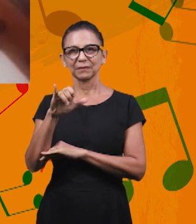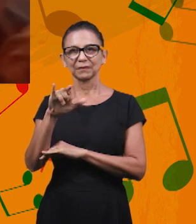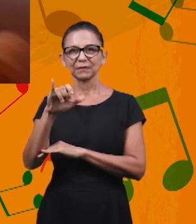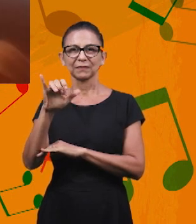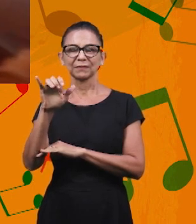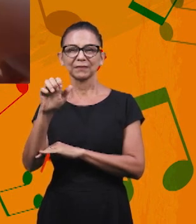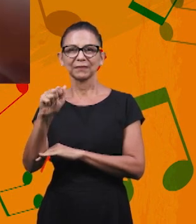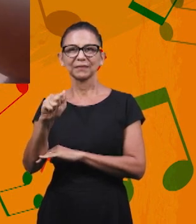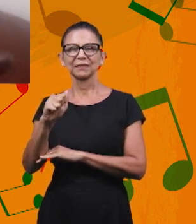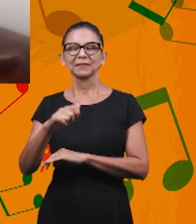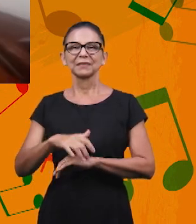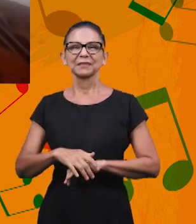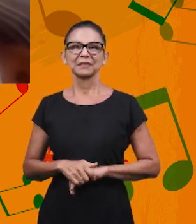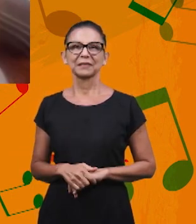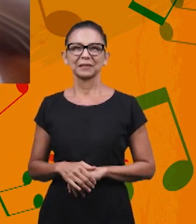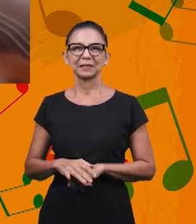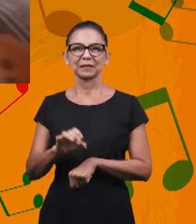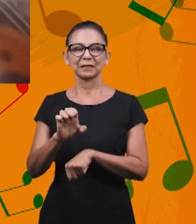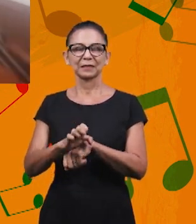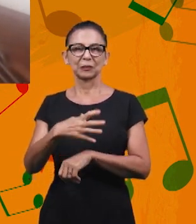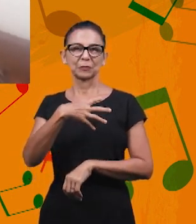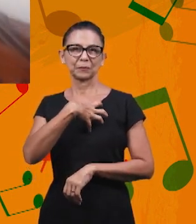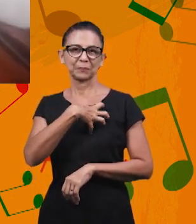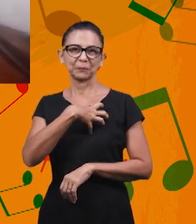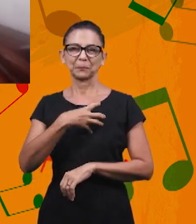Cecília, do Vitória da Conquista, Bahia.